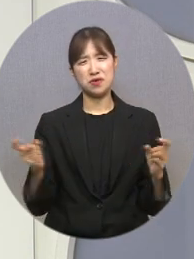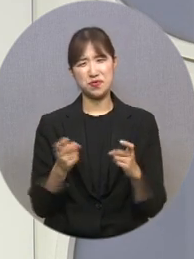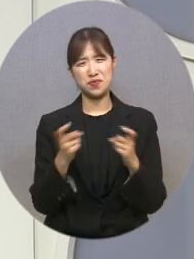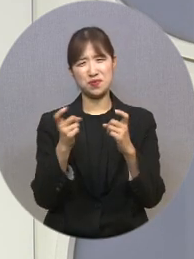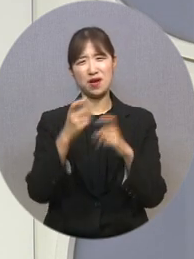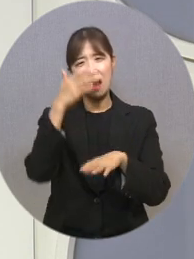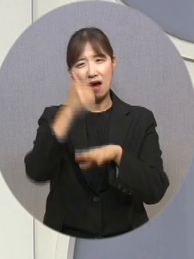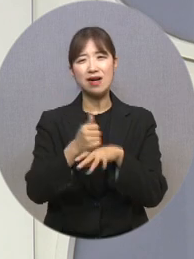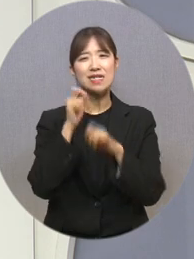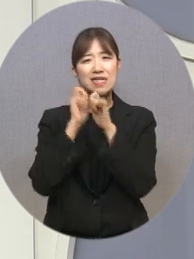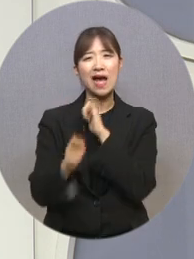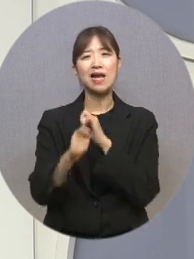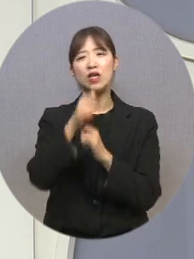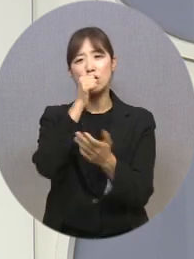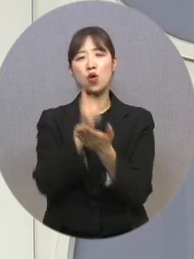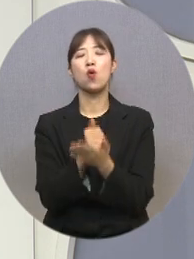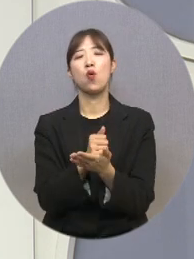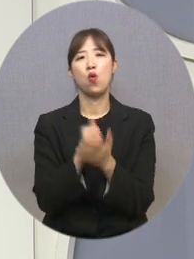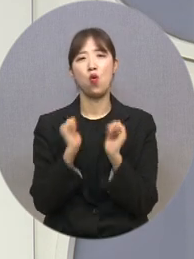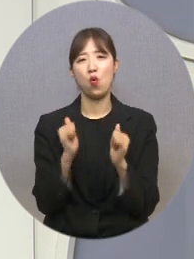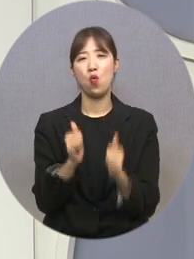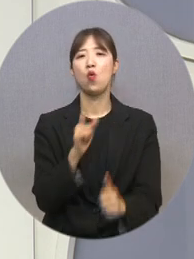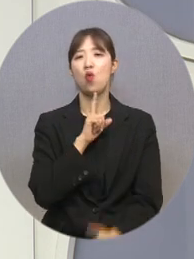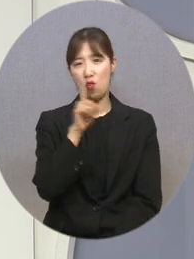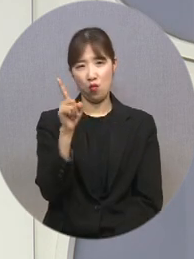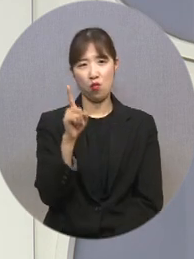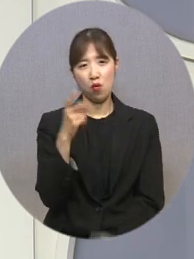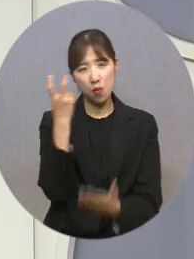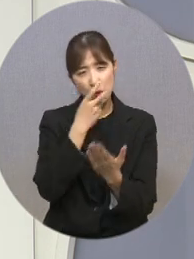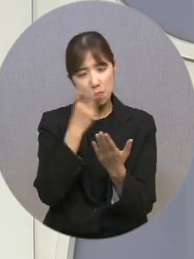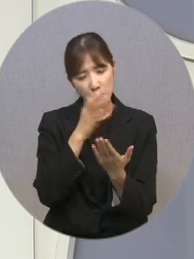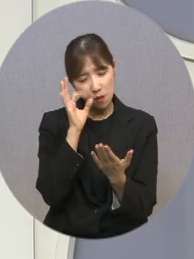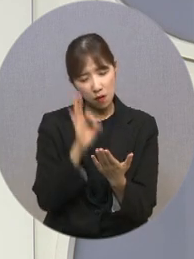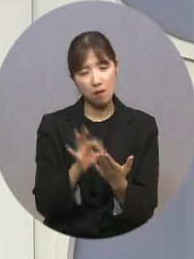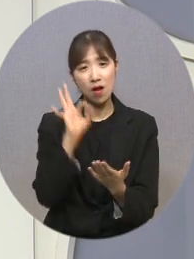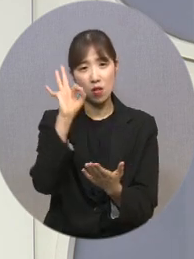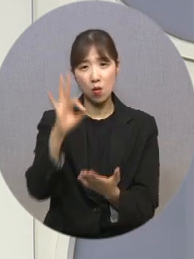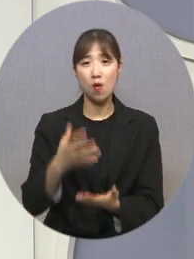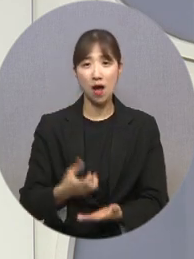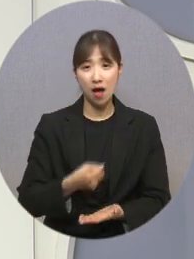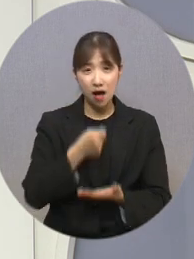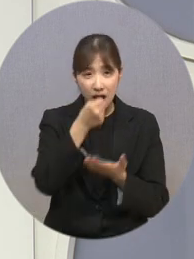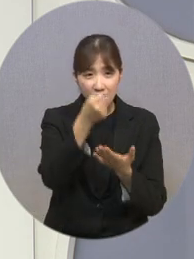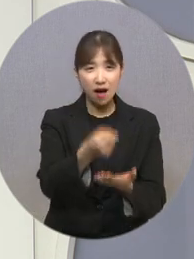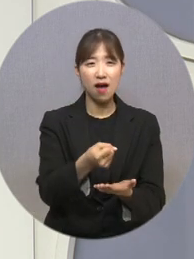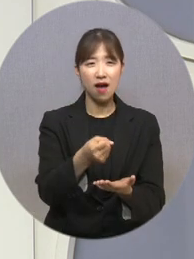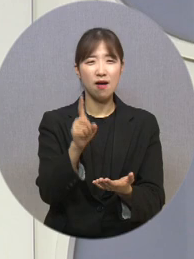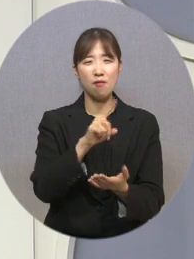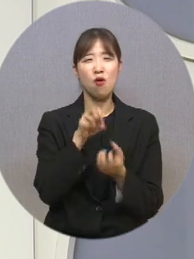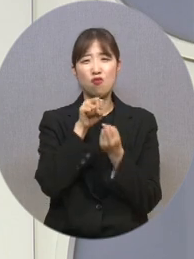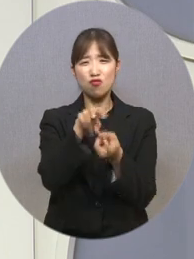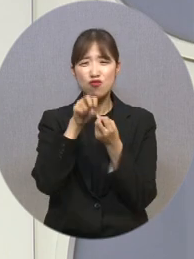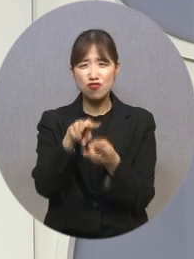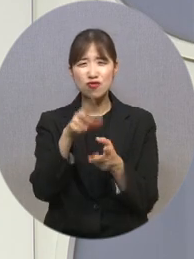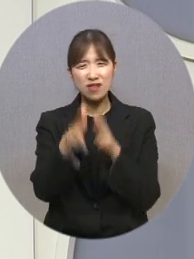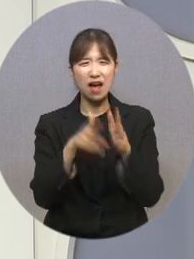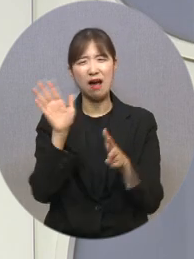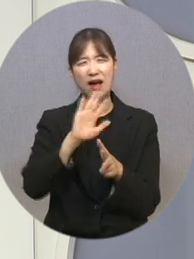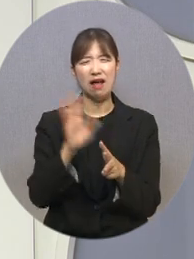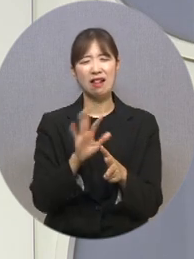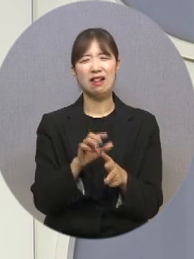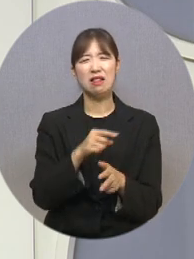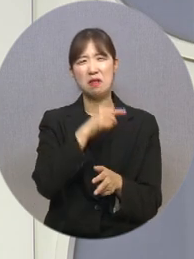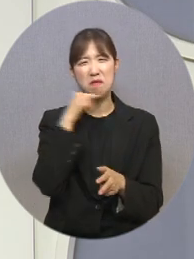사기죄로 고소를 했습니다. 애들이 조사를 해보니까 이 사람이 그 돈을 가져가서 물류 사업 한 게 아니고 뭐 사채놀이 내지는